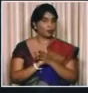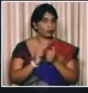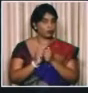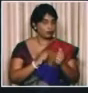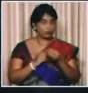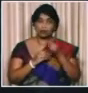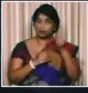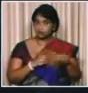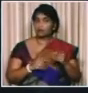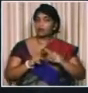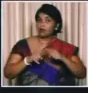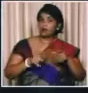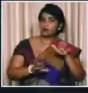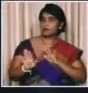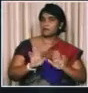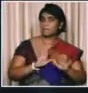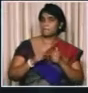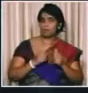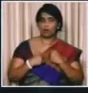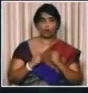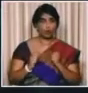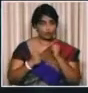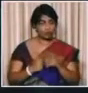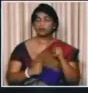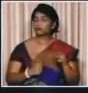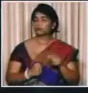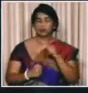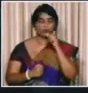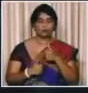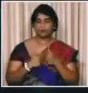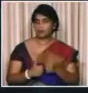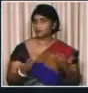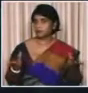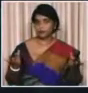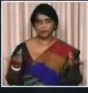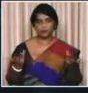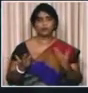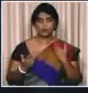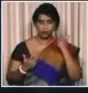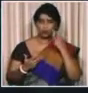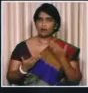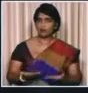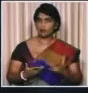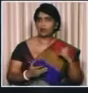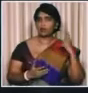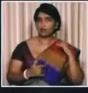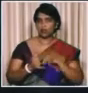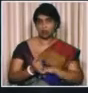කඩ දෙමින් අනිත් අය මැඩ පැවැත්වීම සඳහා උත්සාහ කරනවා නම් ඒ කිසිසේත්ම යුක්තිසහගත නැහැ මා දන්න වර්තමාන ආරක්ෂක